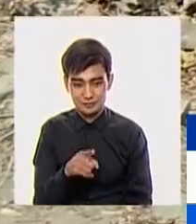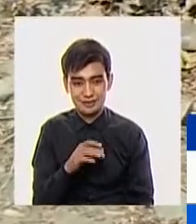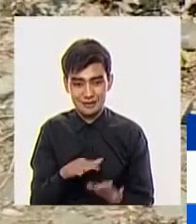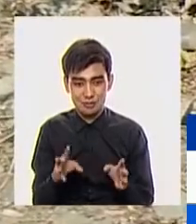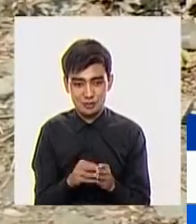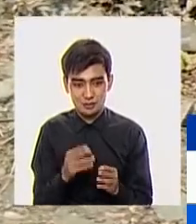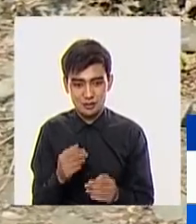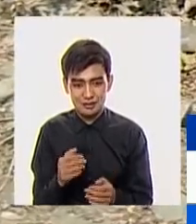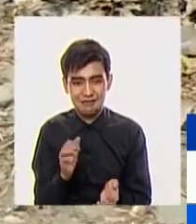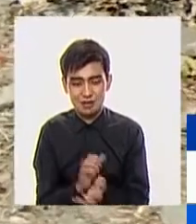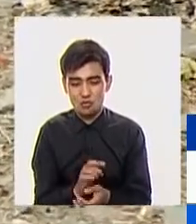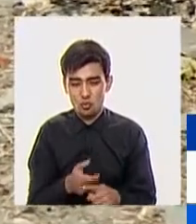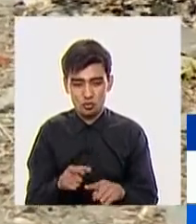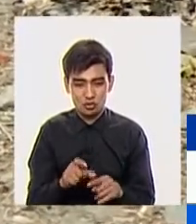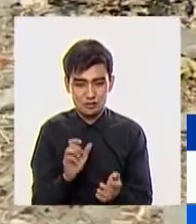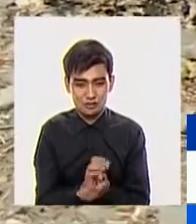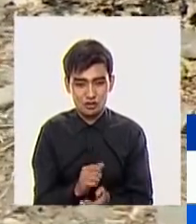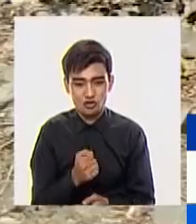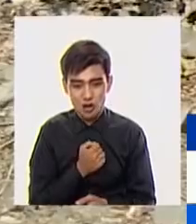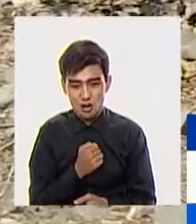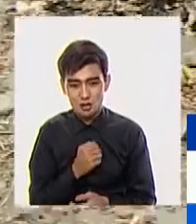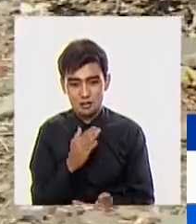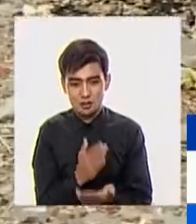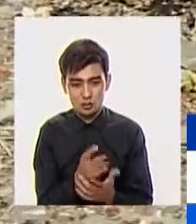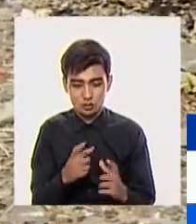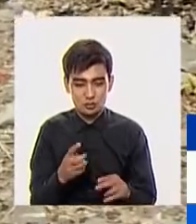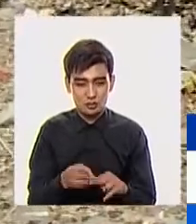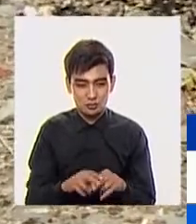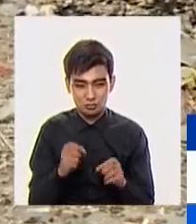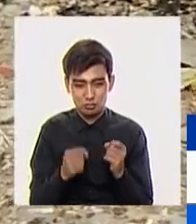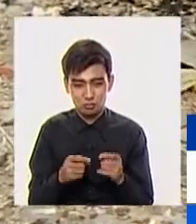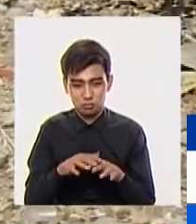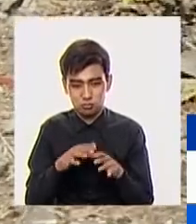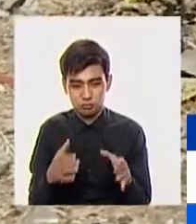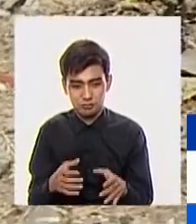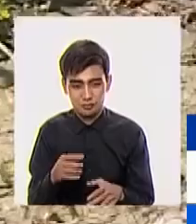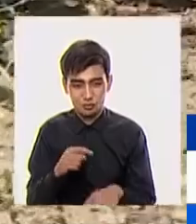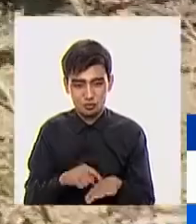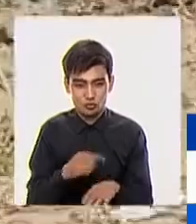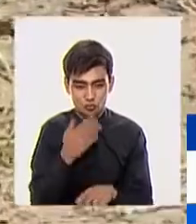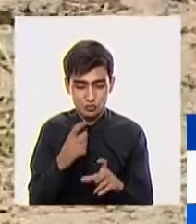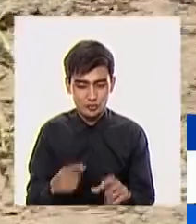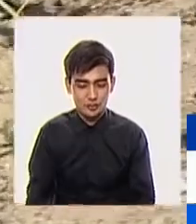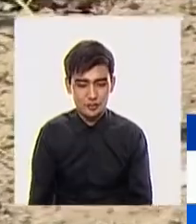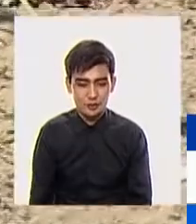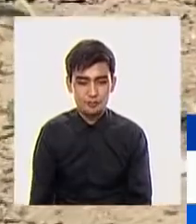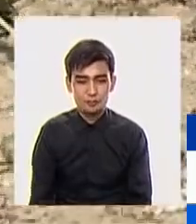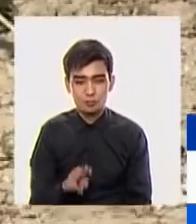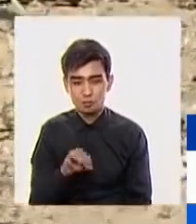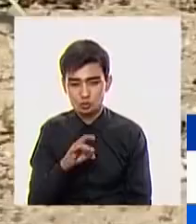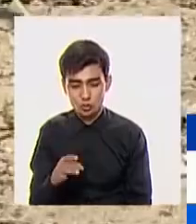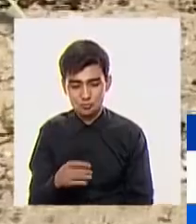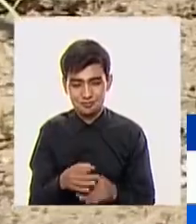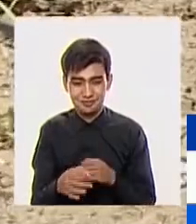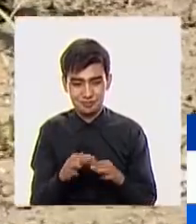Да. Грязно, очень грязно. Жалко, что есть вот такие бессознательные. В степи мусора еще